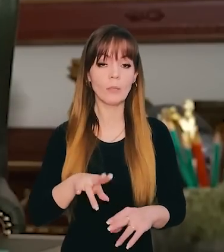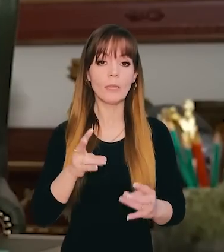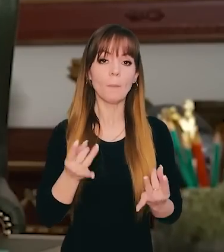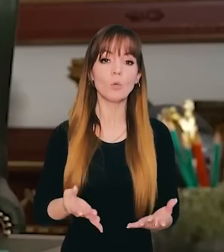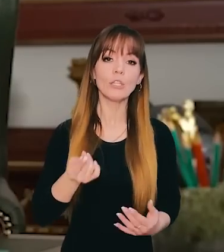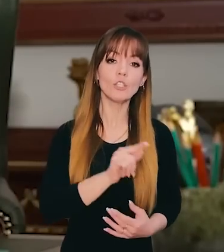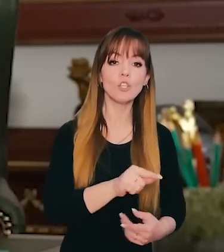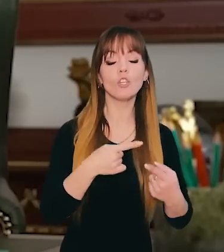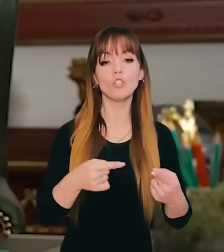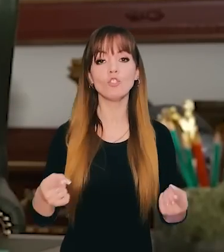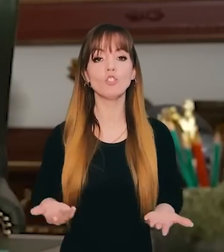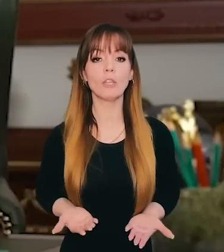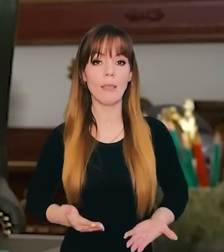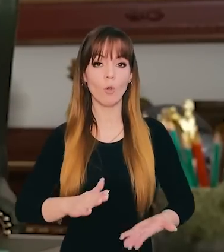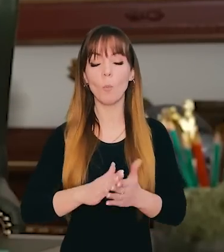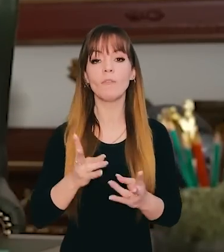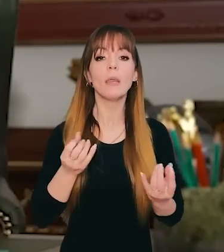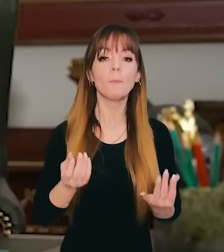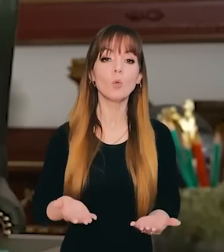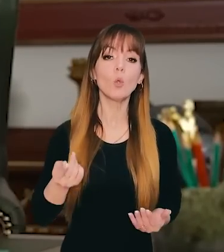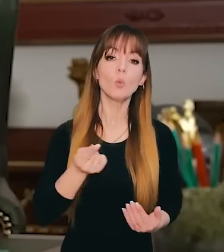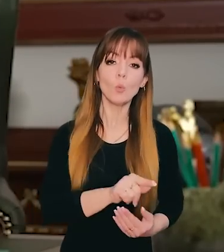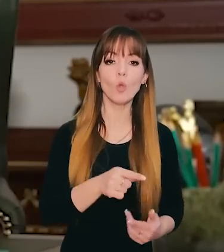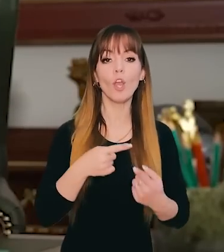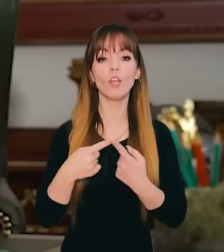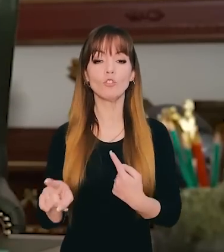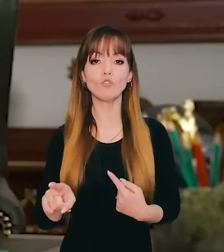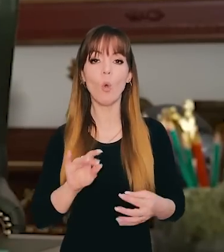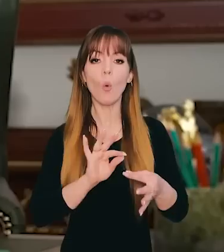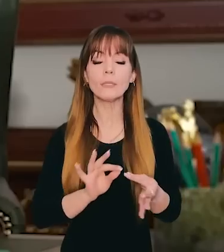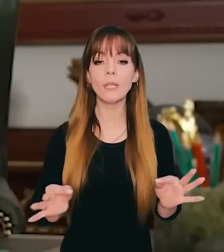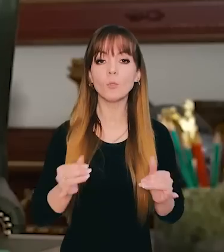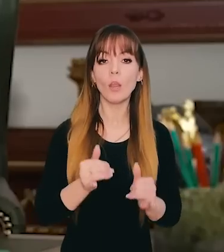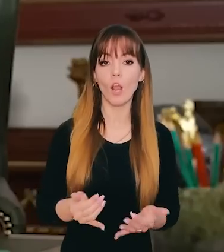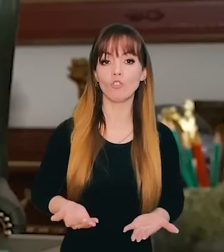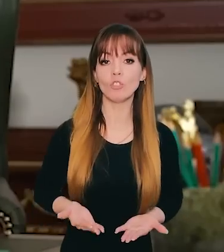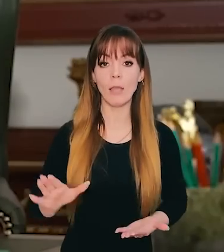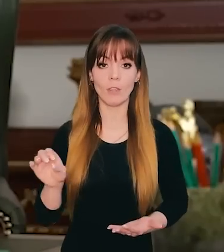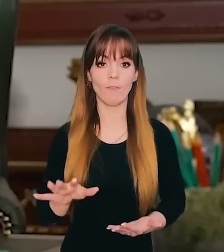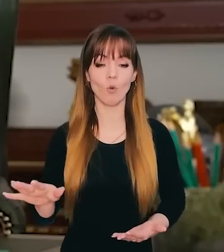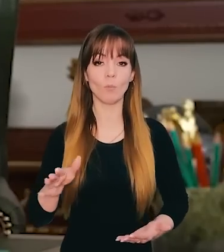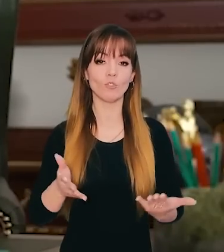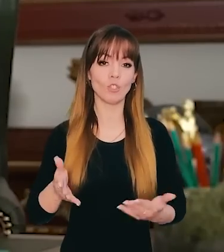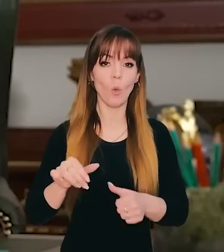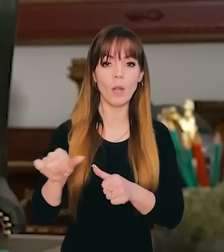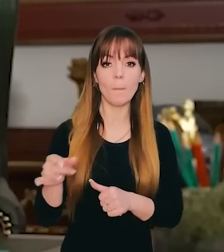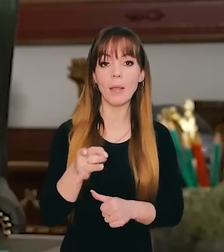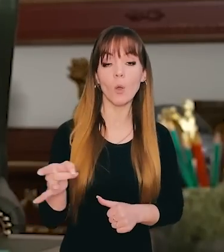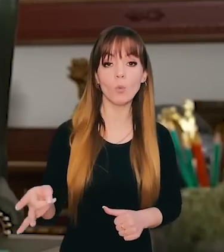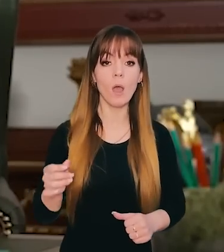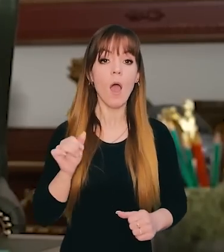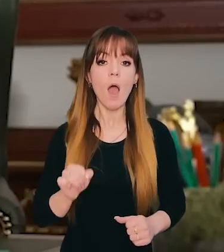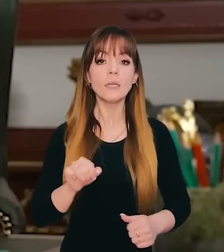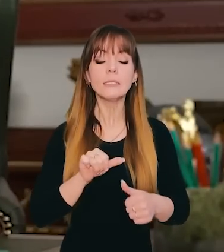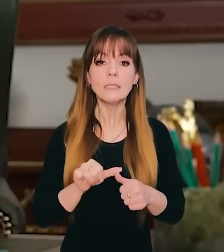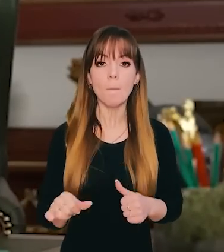просто тій чи інші життєві умови не просто тучи іншу концепцію для життя в Європі чи в